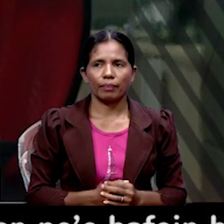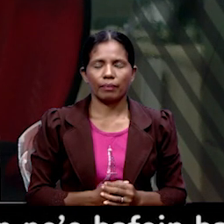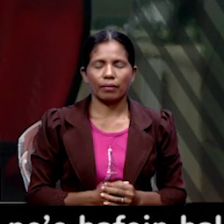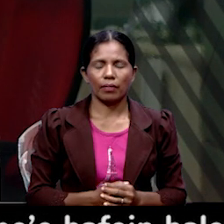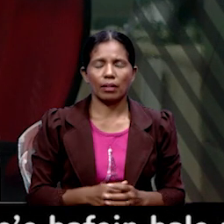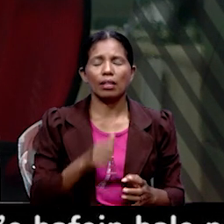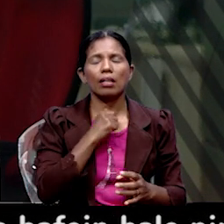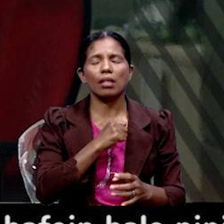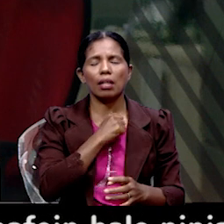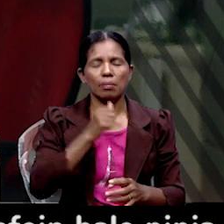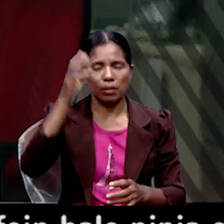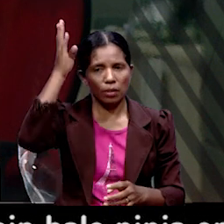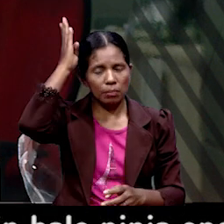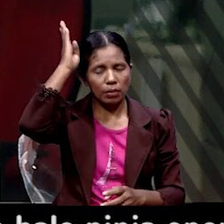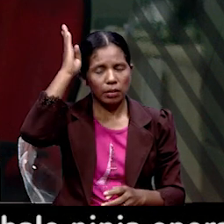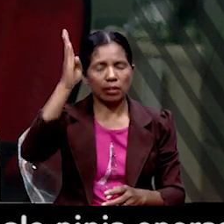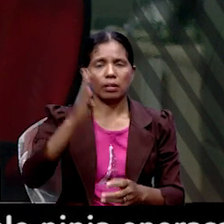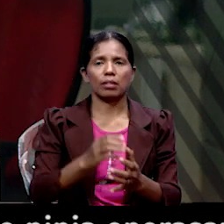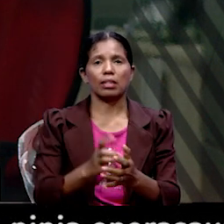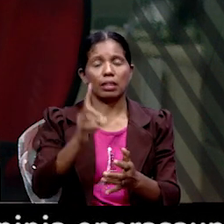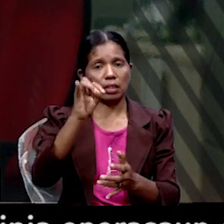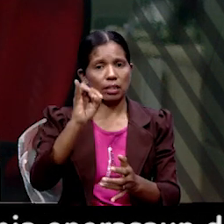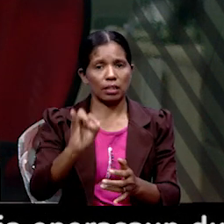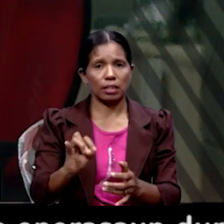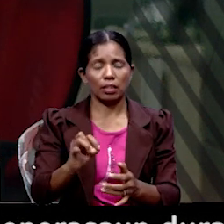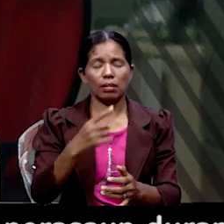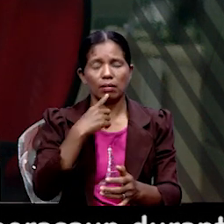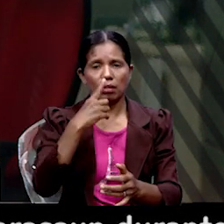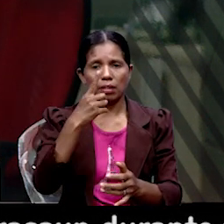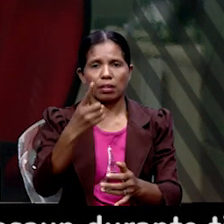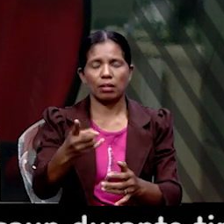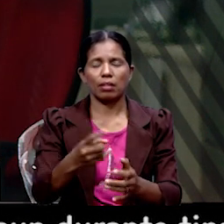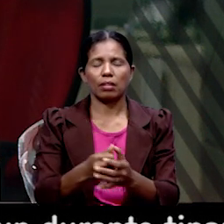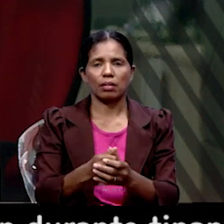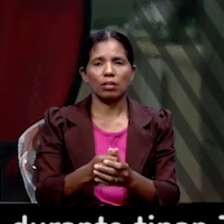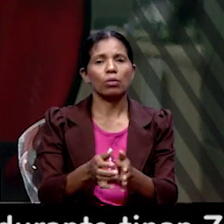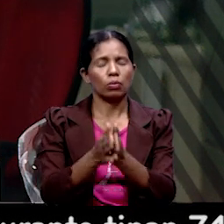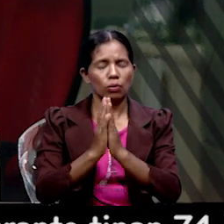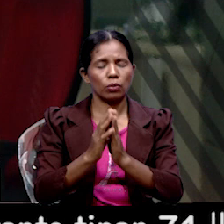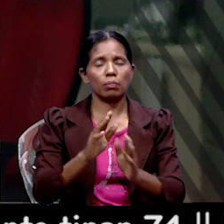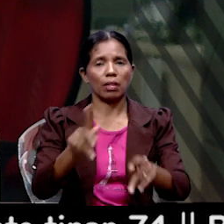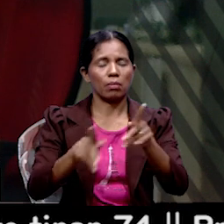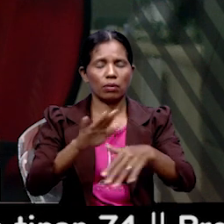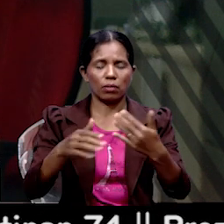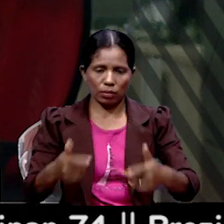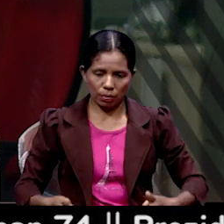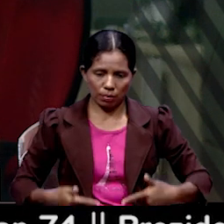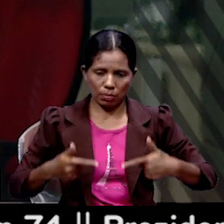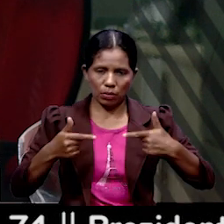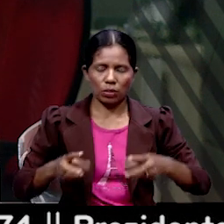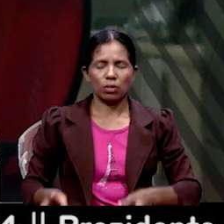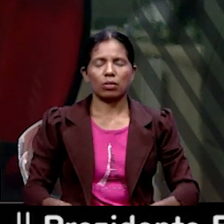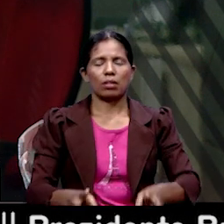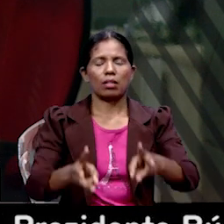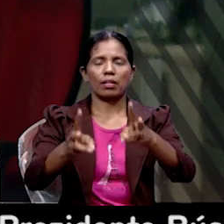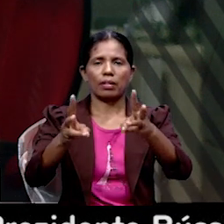Arcebispo Arquidiocese Metropolitana Dili, Dom Virgílio do Carmo da Silva, usu saranisira atu moris duir dalan